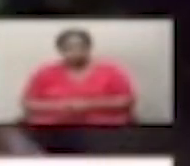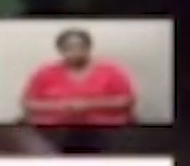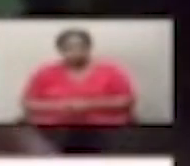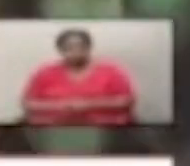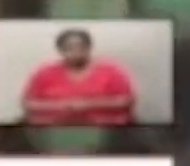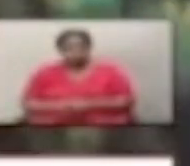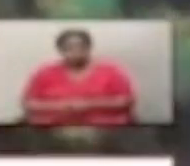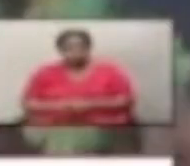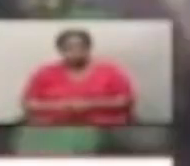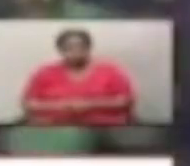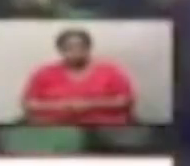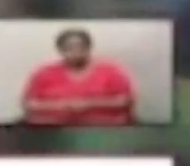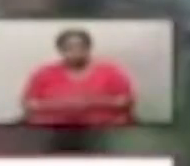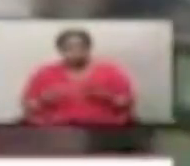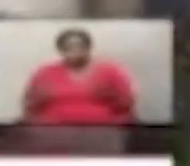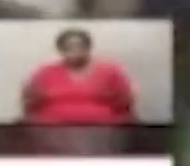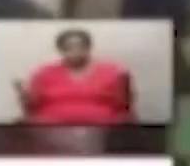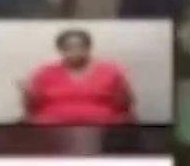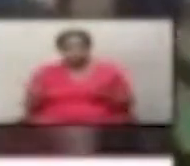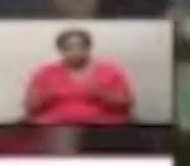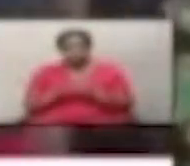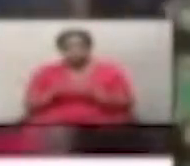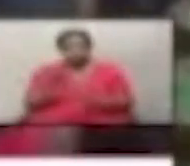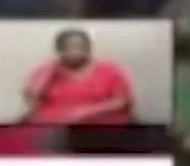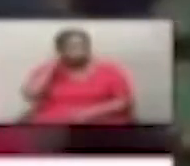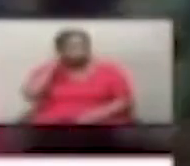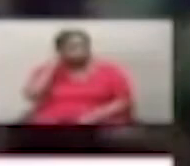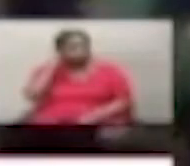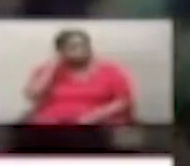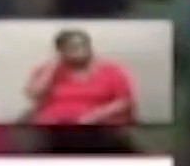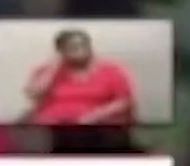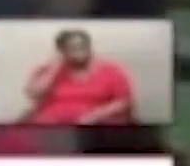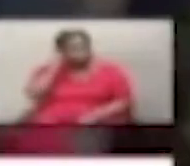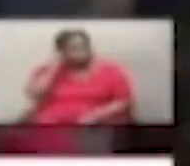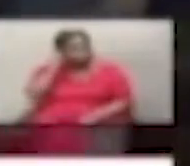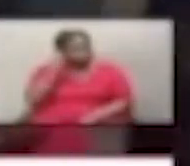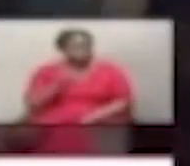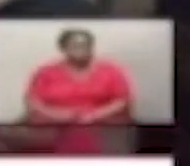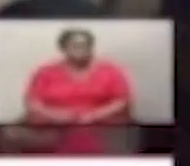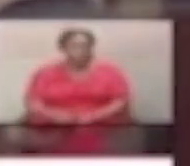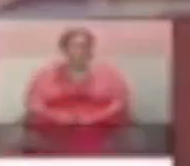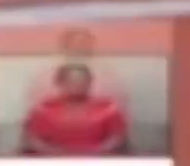Moses Remisa yakusakidde kuli lino ku lwa Bukedde TV.